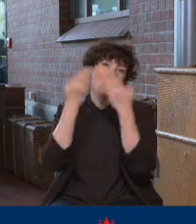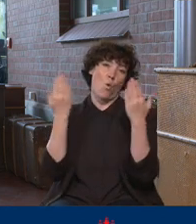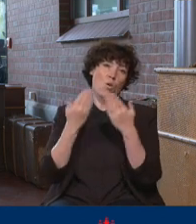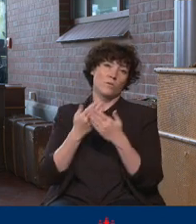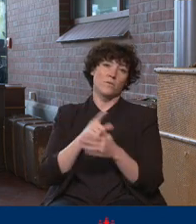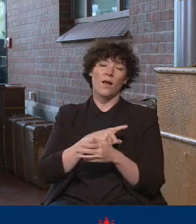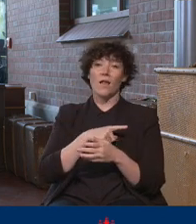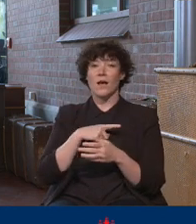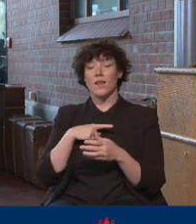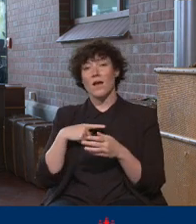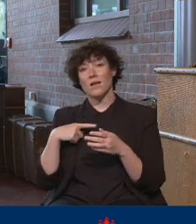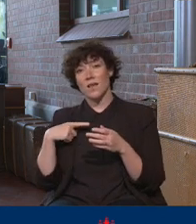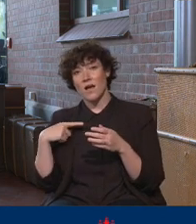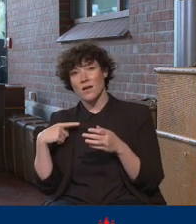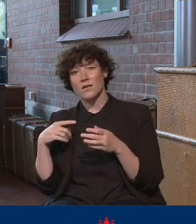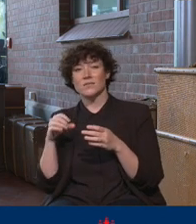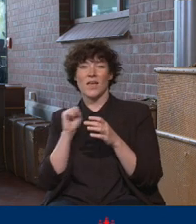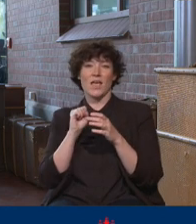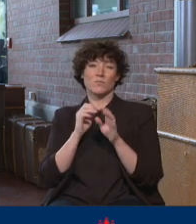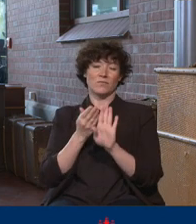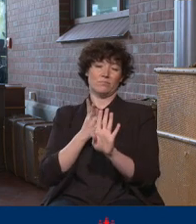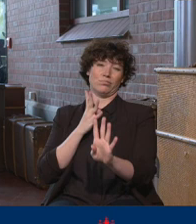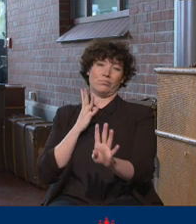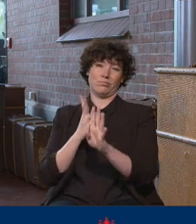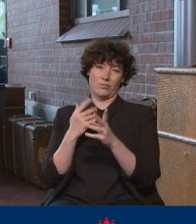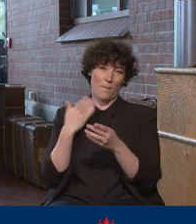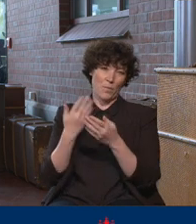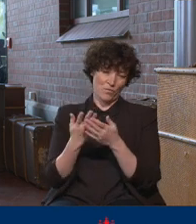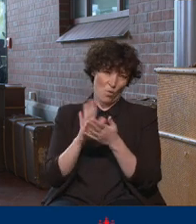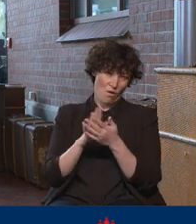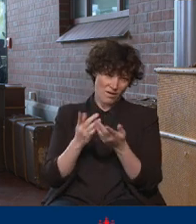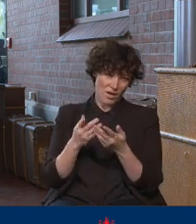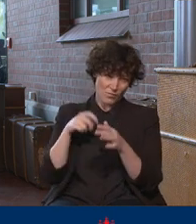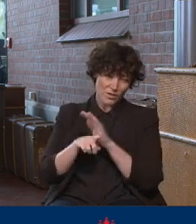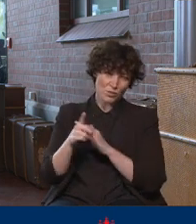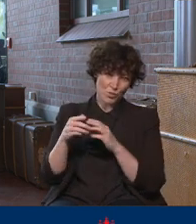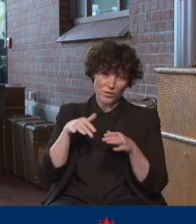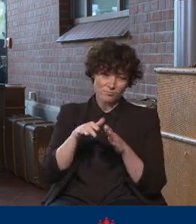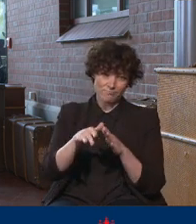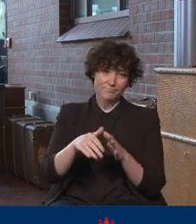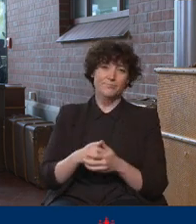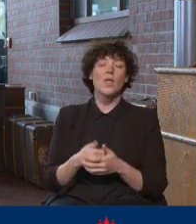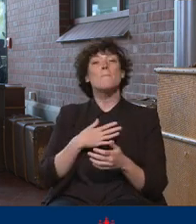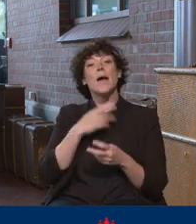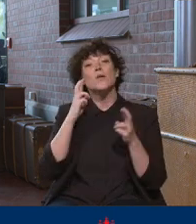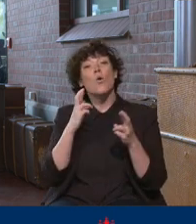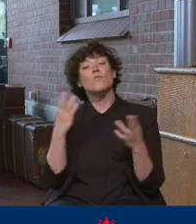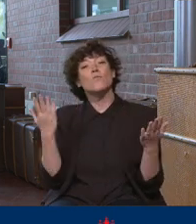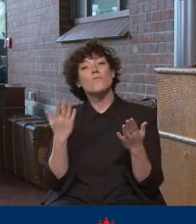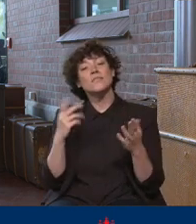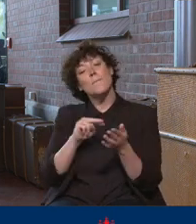der s bahn bevor sie reinkommt meine hoffnung wäre eigentlich dass die planungen